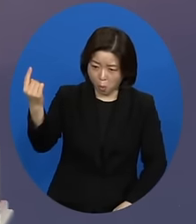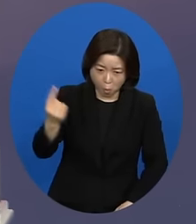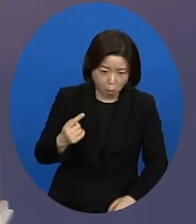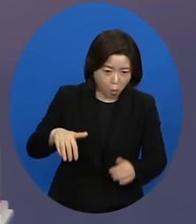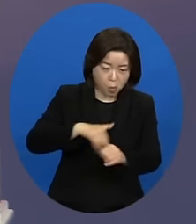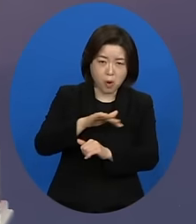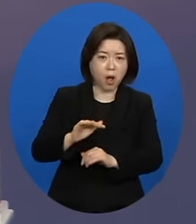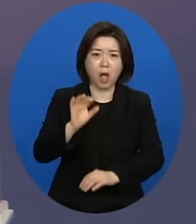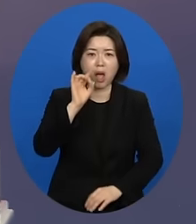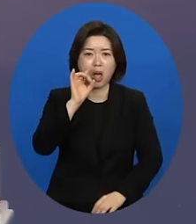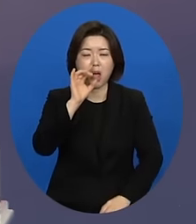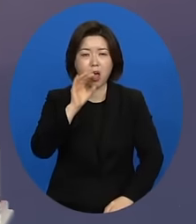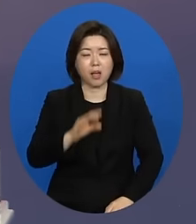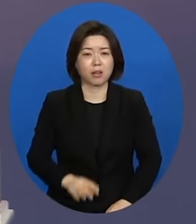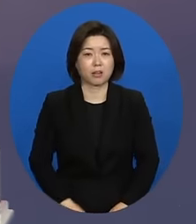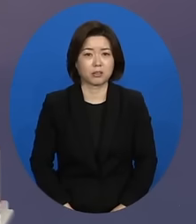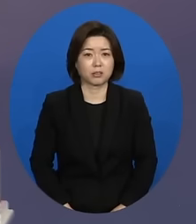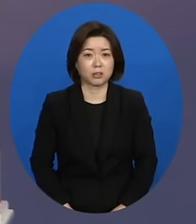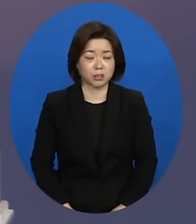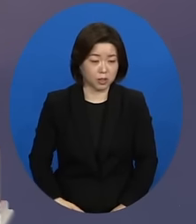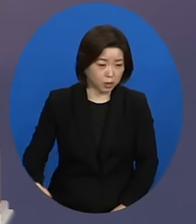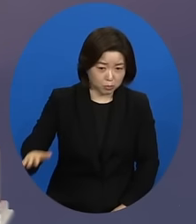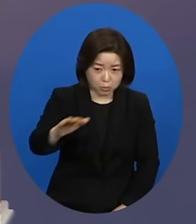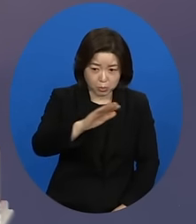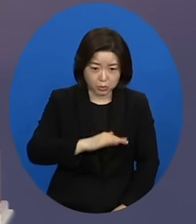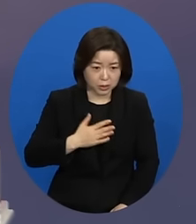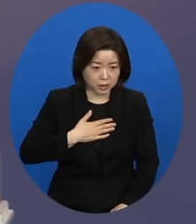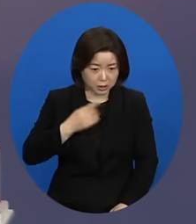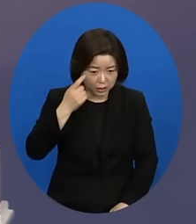되고 모든 게 내 뜻대로 안 되는 거죠.